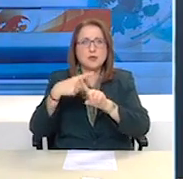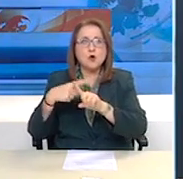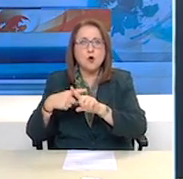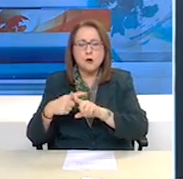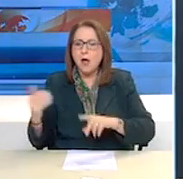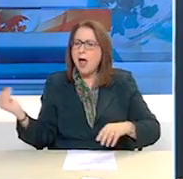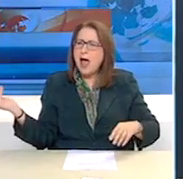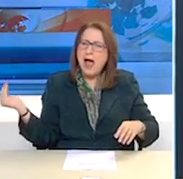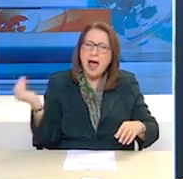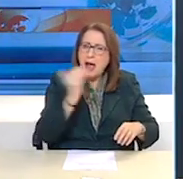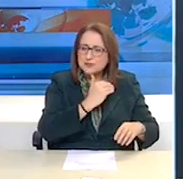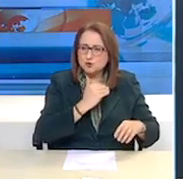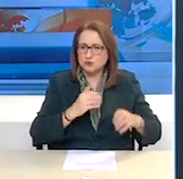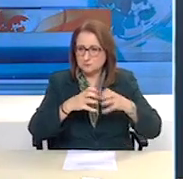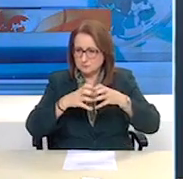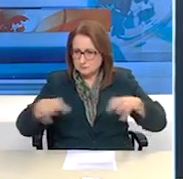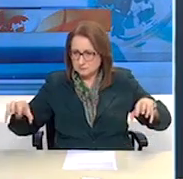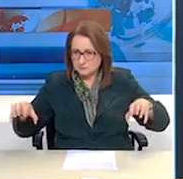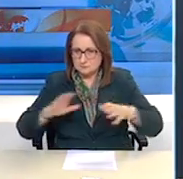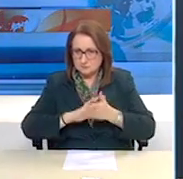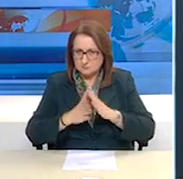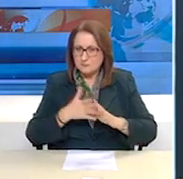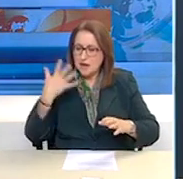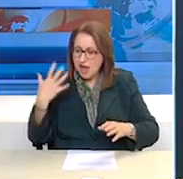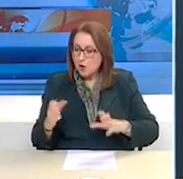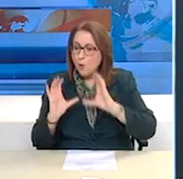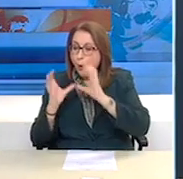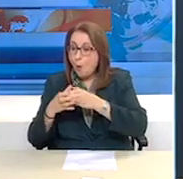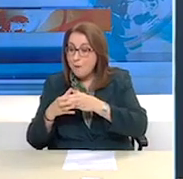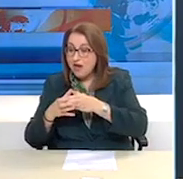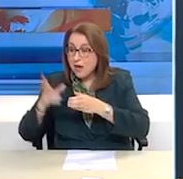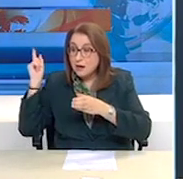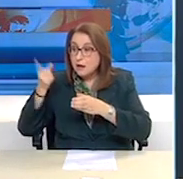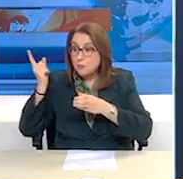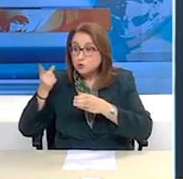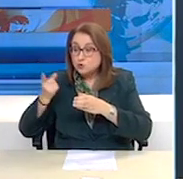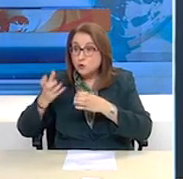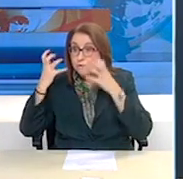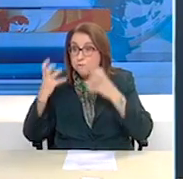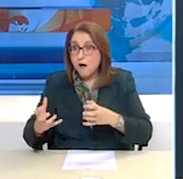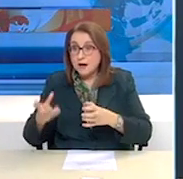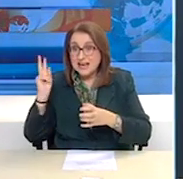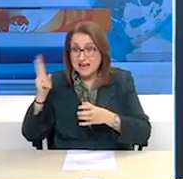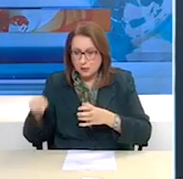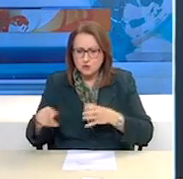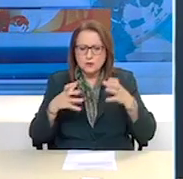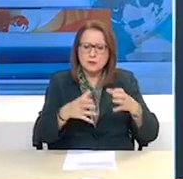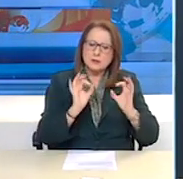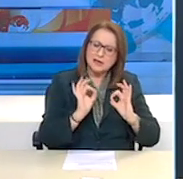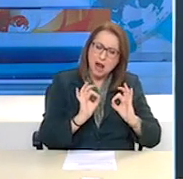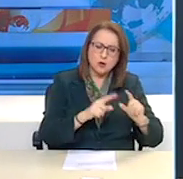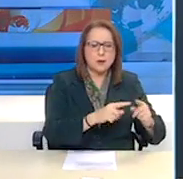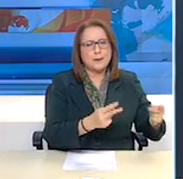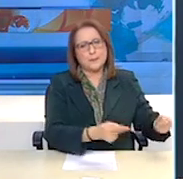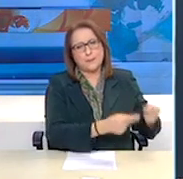Έγινε διαχωρισμός του προσωπικού σε υψηλού, μετρίου και χαμηλού κινδύνου, σύμφωνα πάντα με τα πρωτόκολλα, με αντίστοιχες οδηγίες απομόνωσης